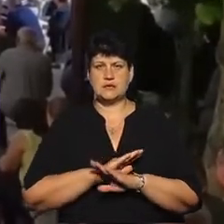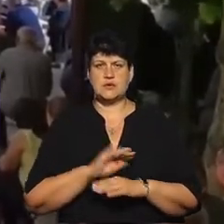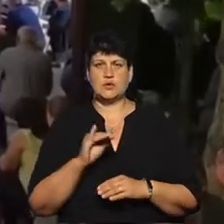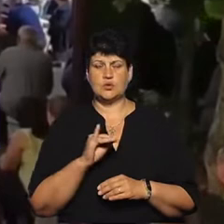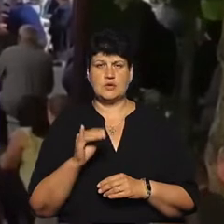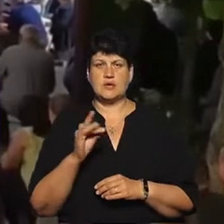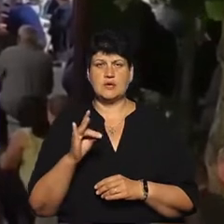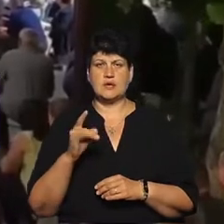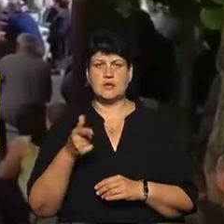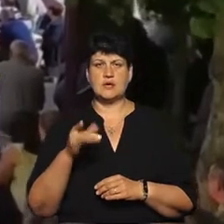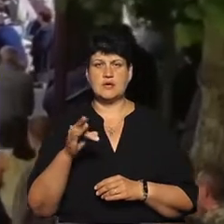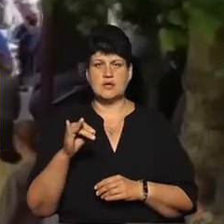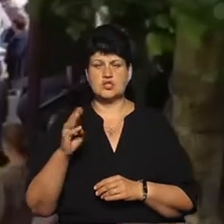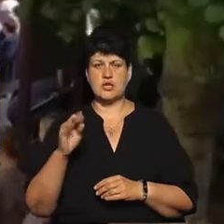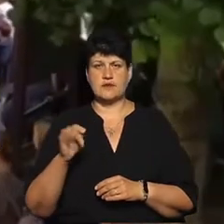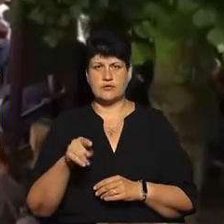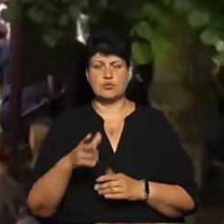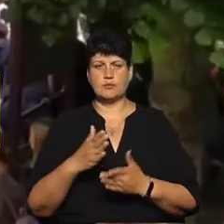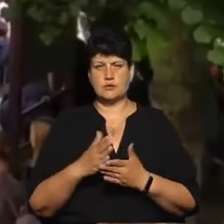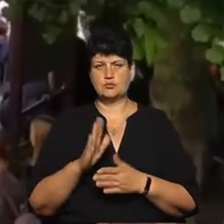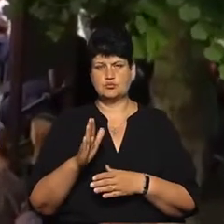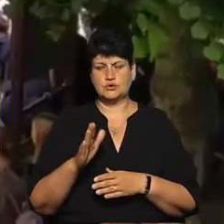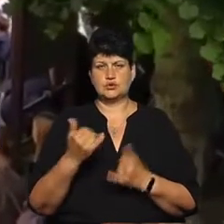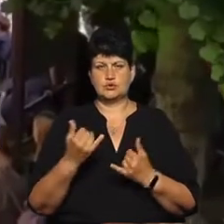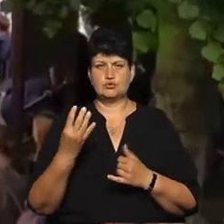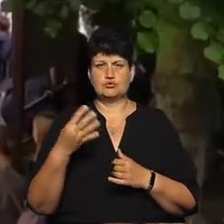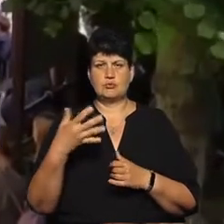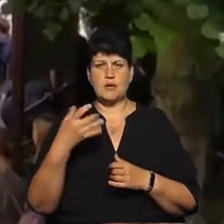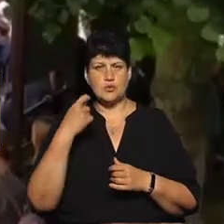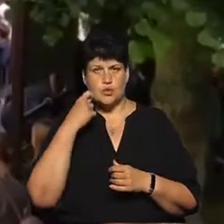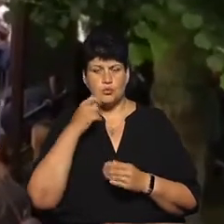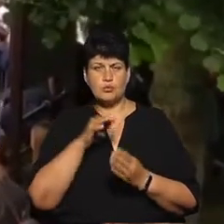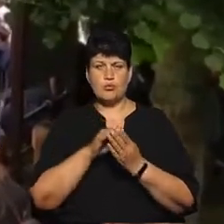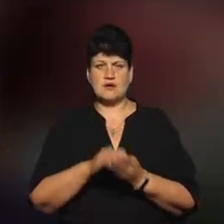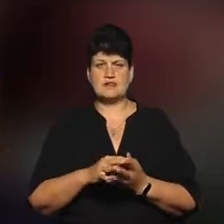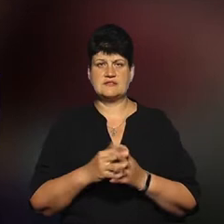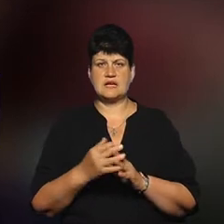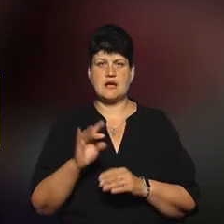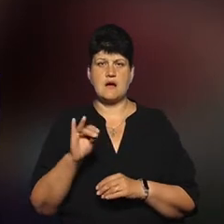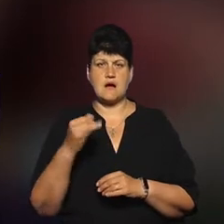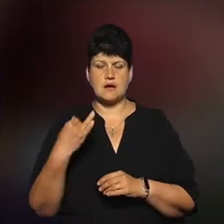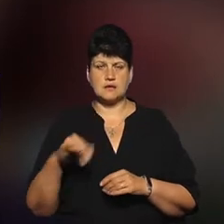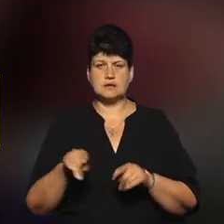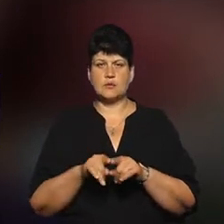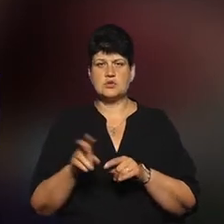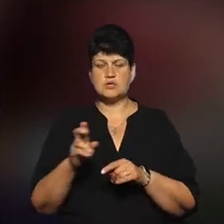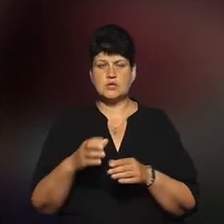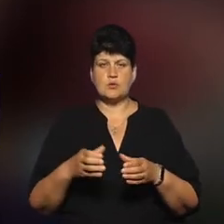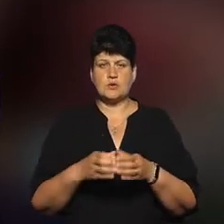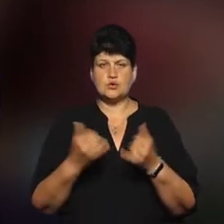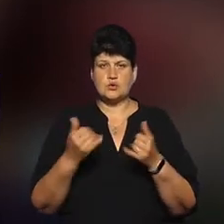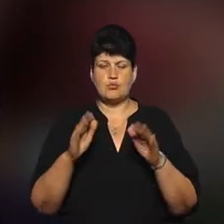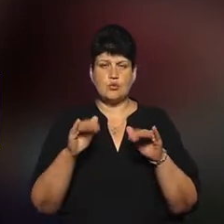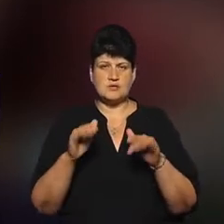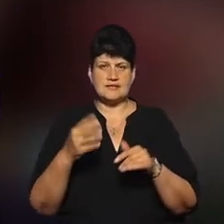Грішаєва. Сьогодні йому мало виповнитися 45 років. Поховали бійця на кладовищі в селі Рай. Також у Бережанській громаді сьогодні